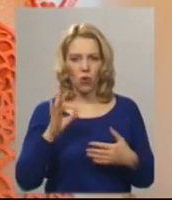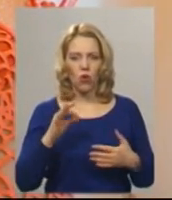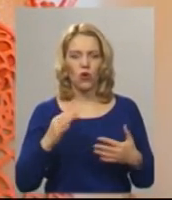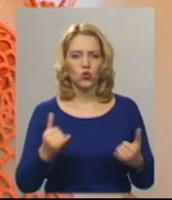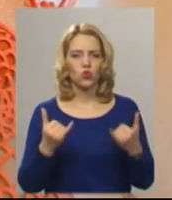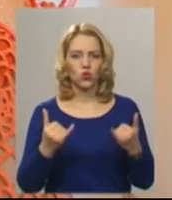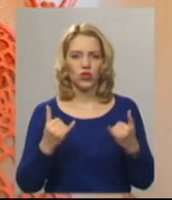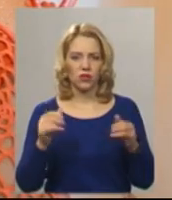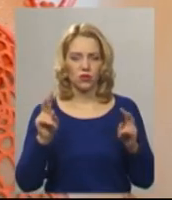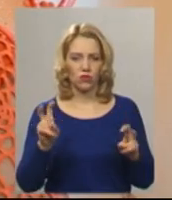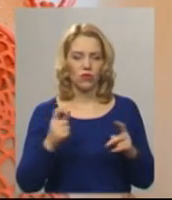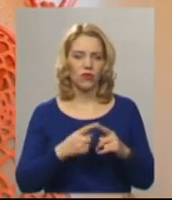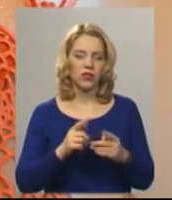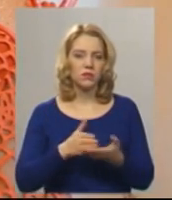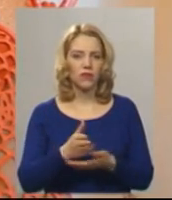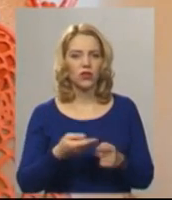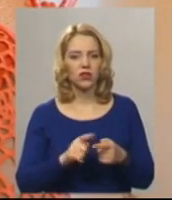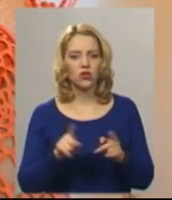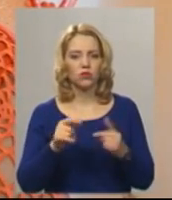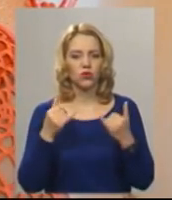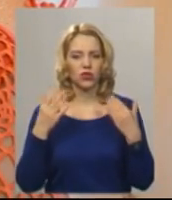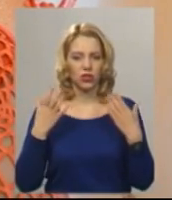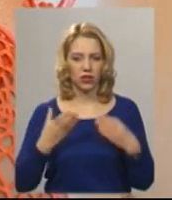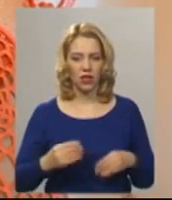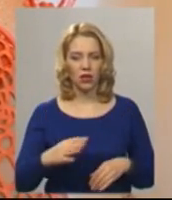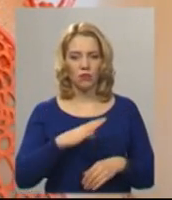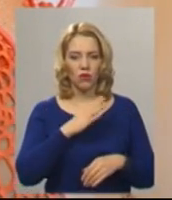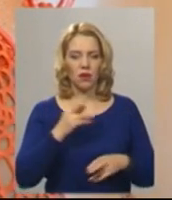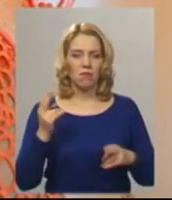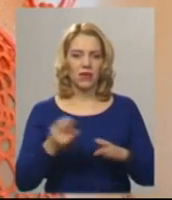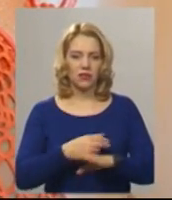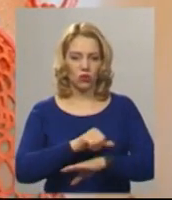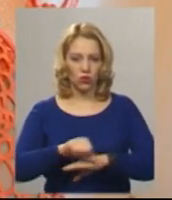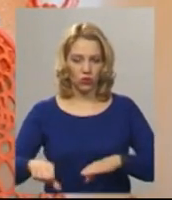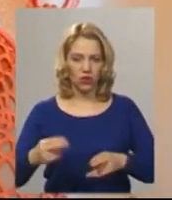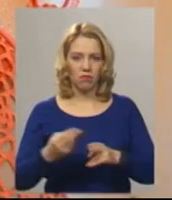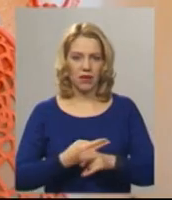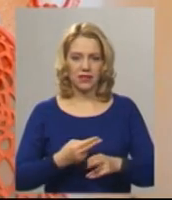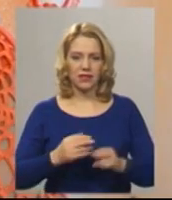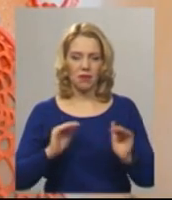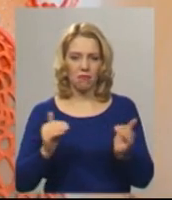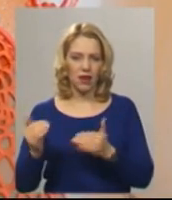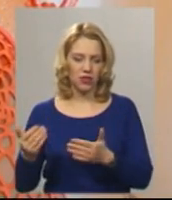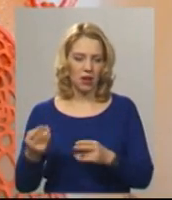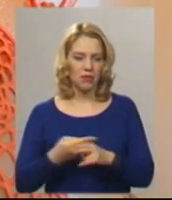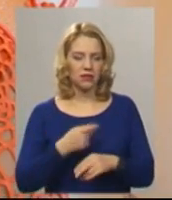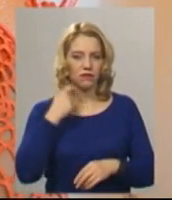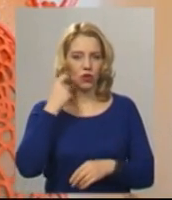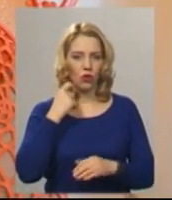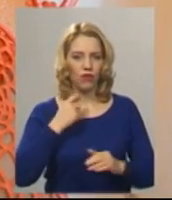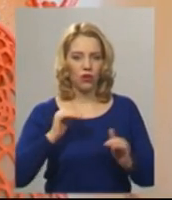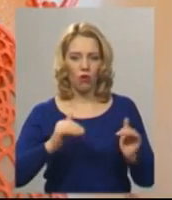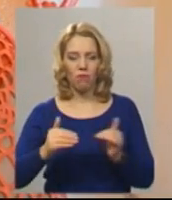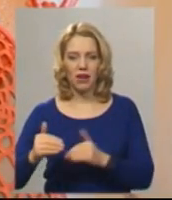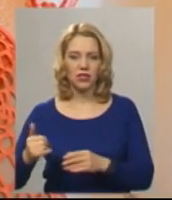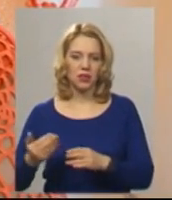Вона спрямована на те, щоб сьогоднішній день був без кордонів, без меж, без вікових якихось обмежень і